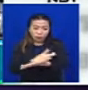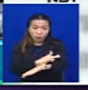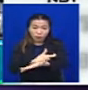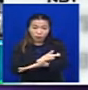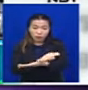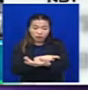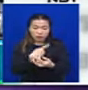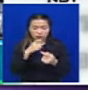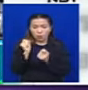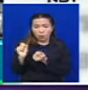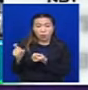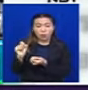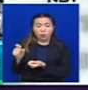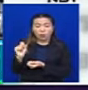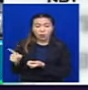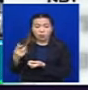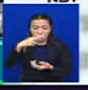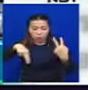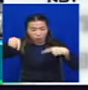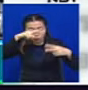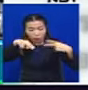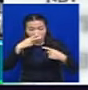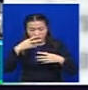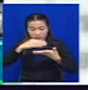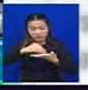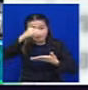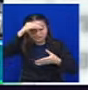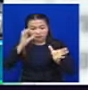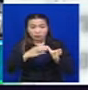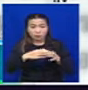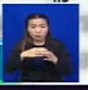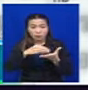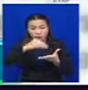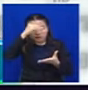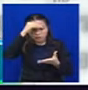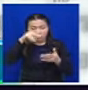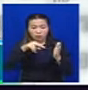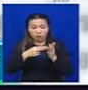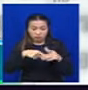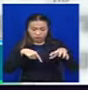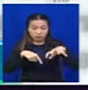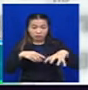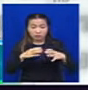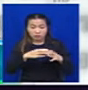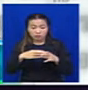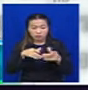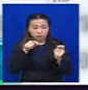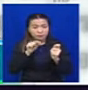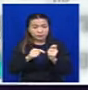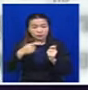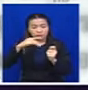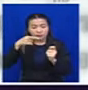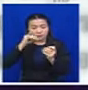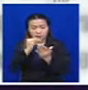โลหิตอย่างเร่งด่วนครับจากการตรวจสอบก็เป็นกลุ่มนักเรียนดังกล่าวที่เรียนอยู่ที่โรงเรียนโพธาวัฒนาเสนีอำเภอโพธาราม